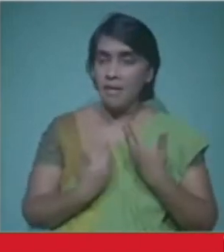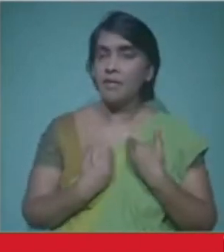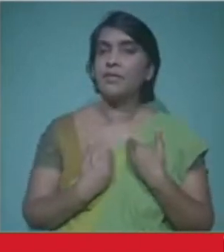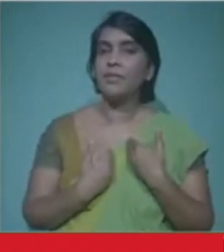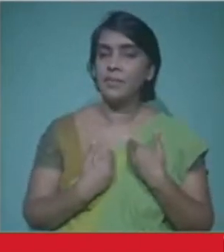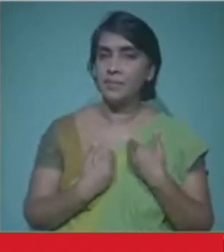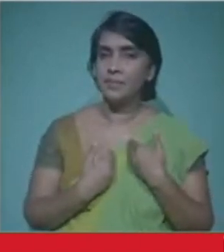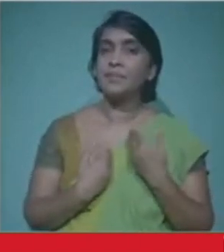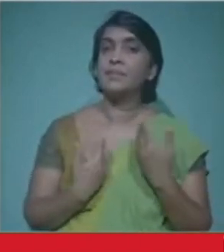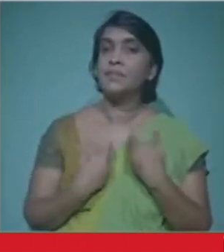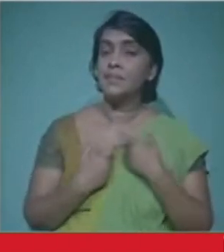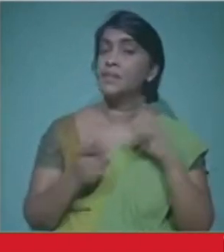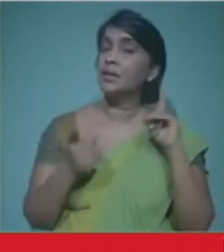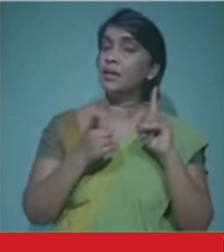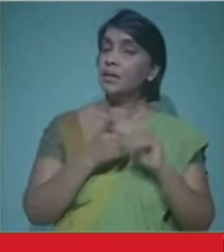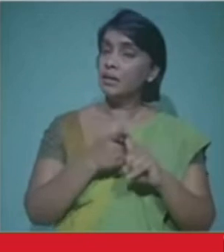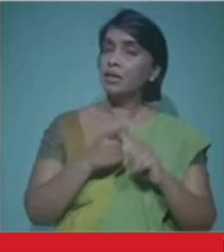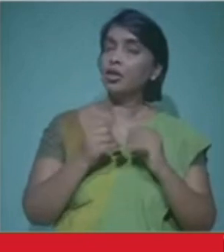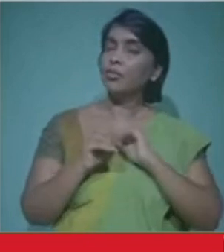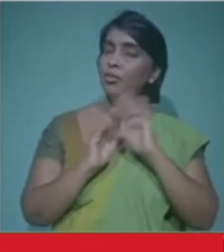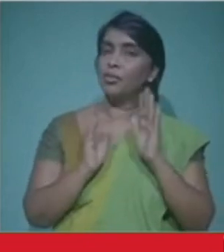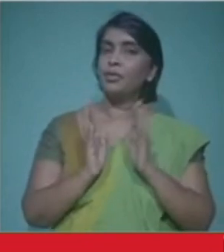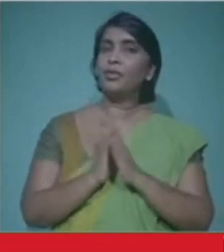ඇමතුමා අපේ තරගාවලිය ගියා